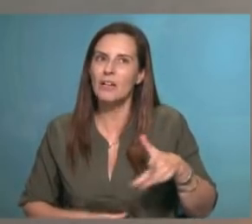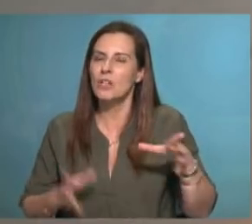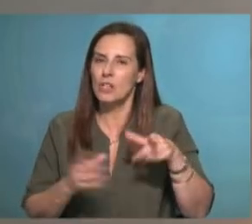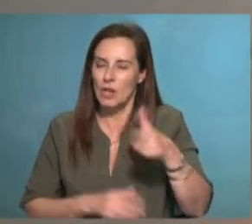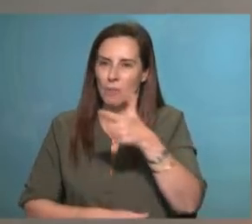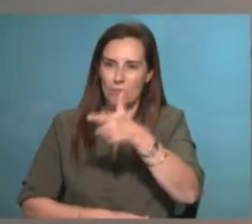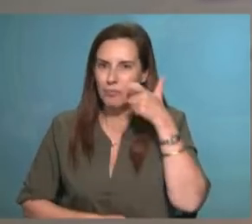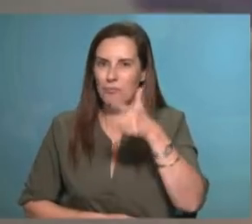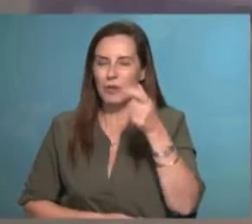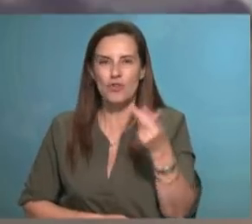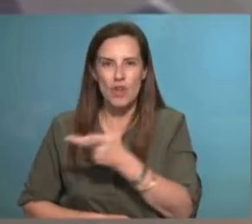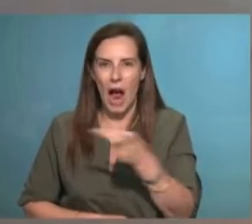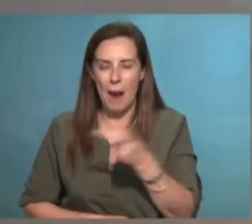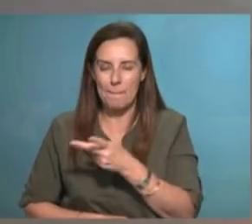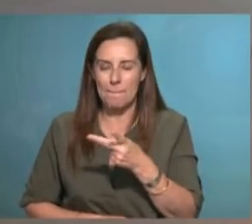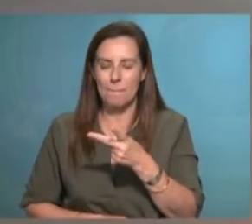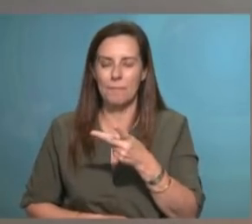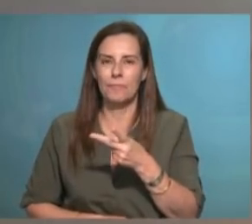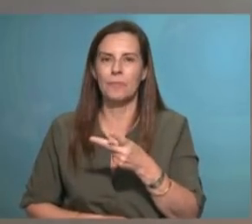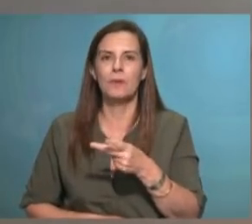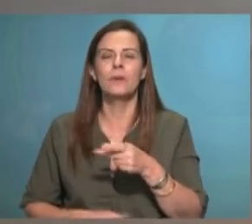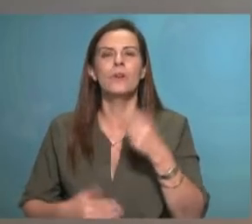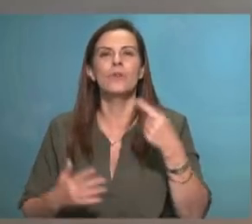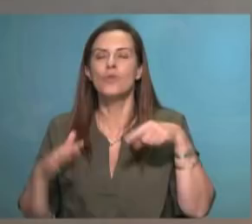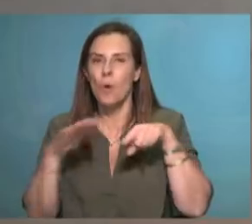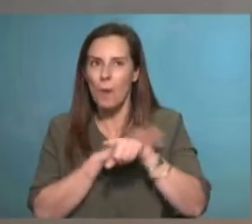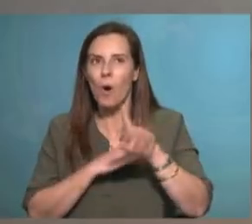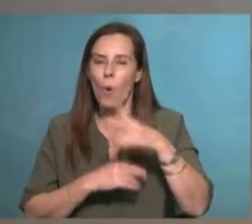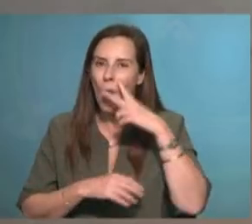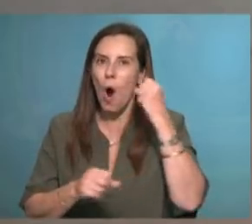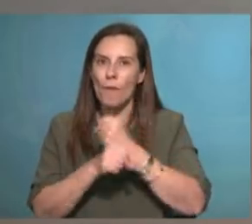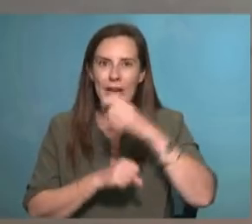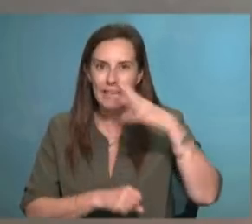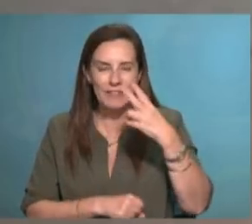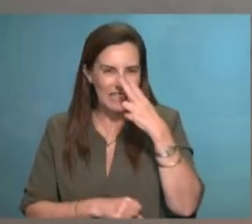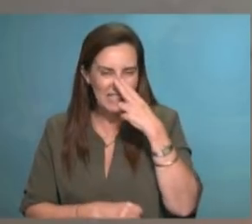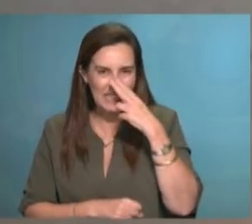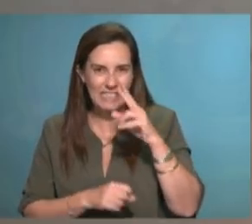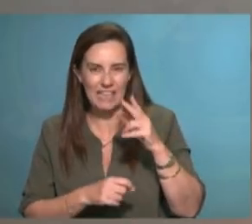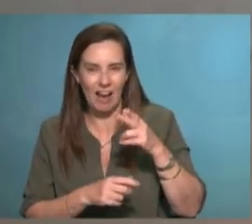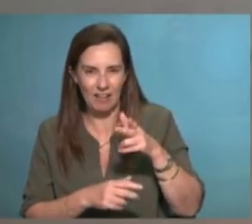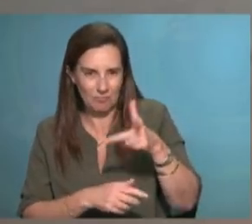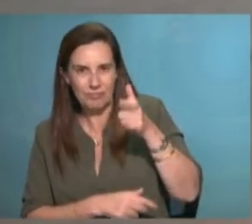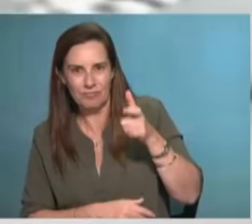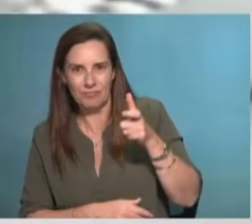קים וזיו. סליחה, במהלך ההימלטות הוא עוד נתקל בעובד רביעי שניסה להשיב לעברו אש.